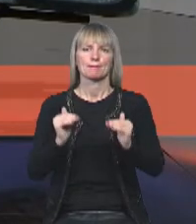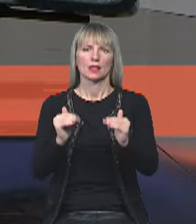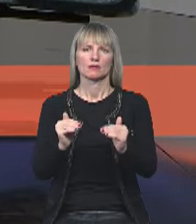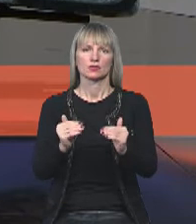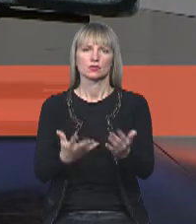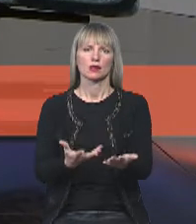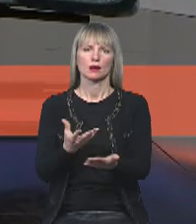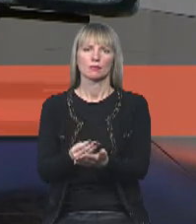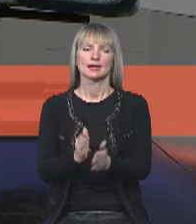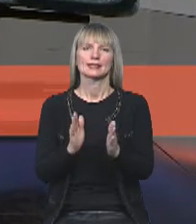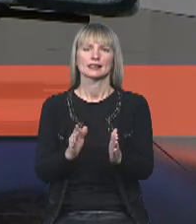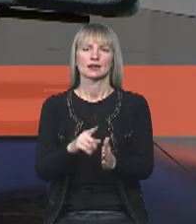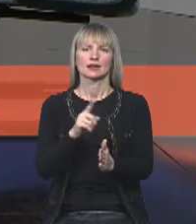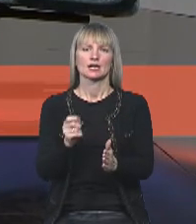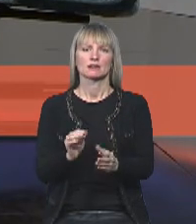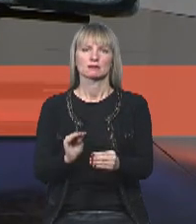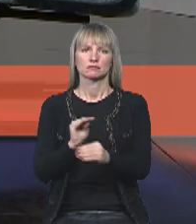тарифу. Тільки за рахунок цього.